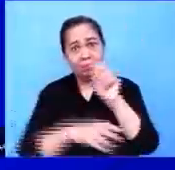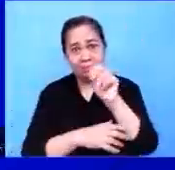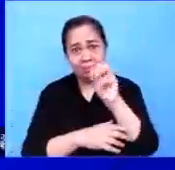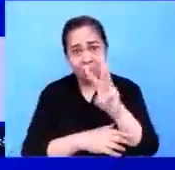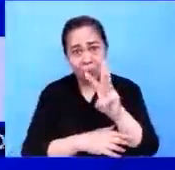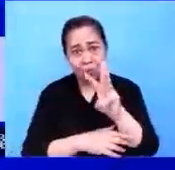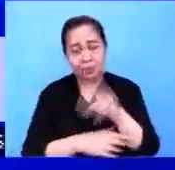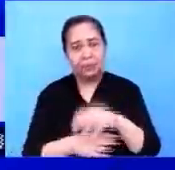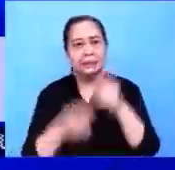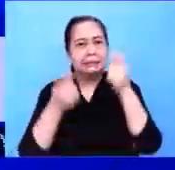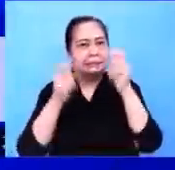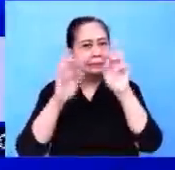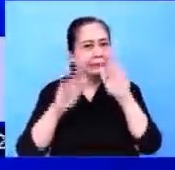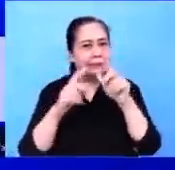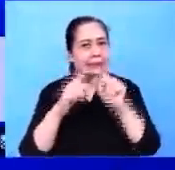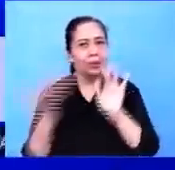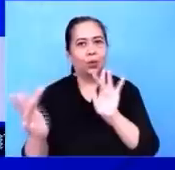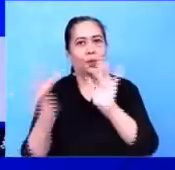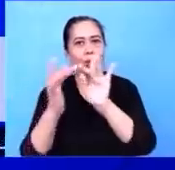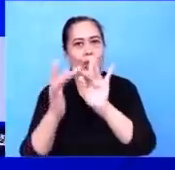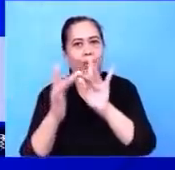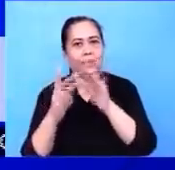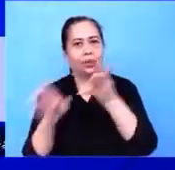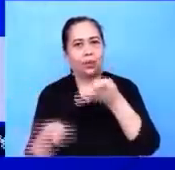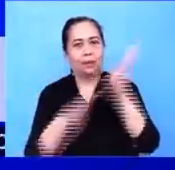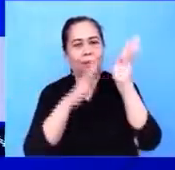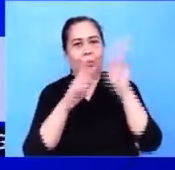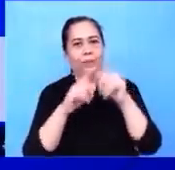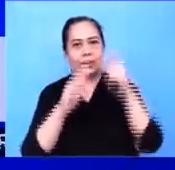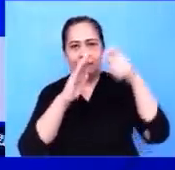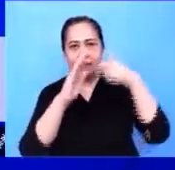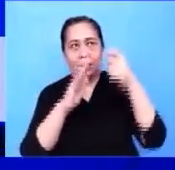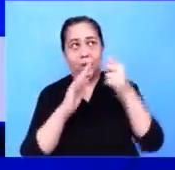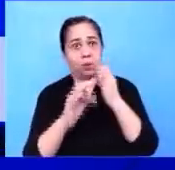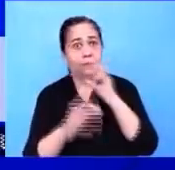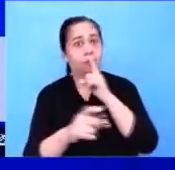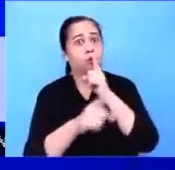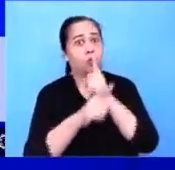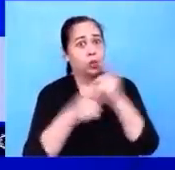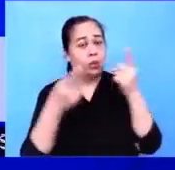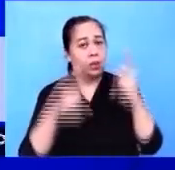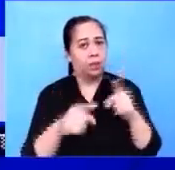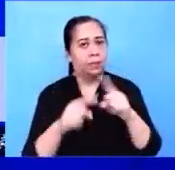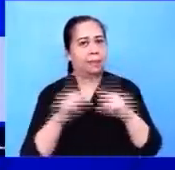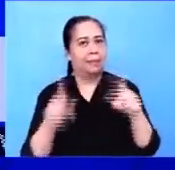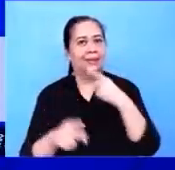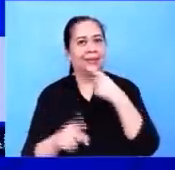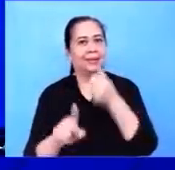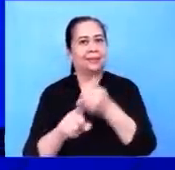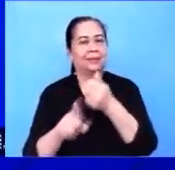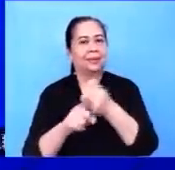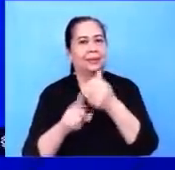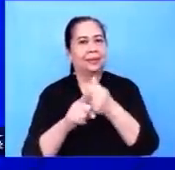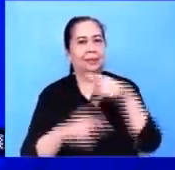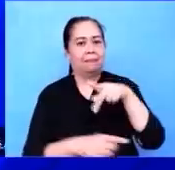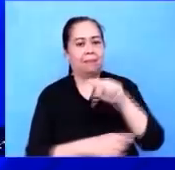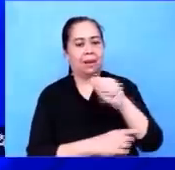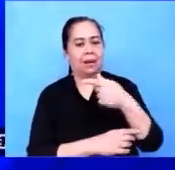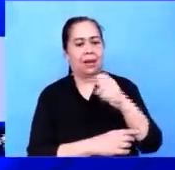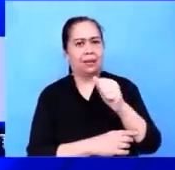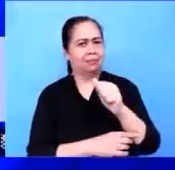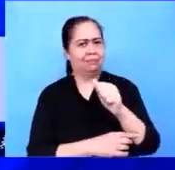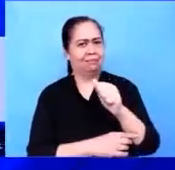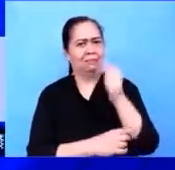Sinubukan nating kontakin ang nag-upload ng video para kumpirmahin ang nangyari. Pero ayon mismo sa Pag-asa, malabong mangyari